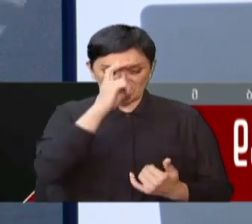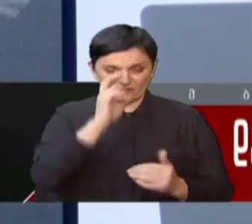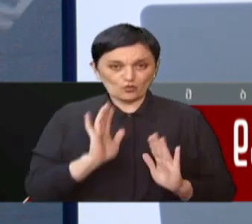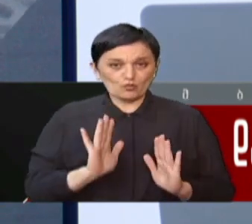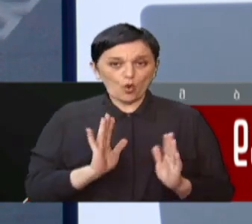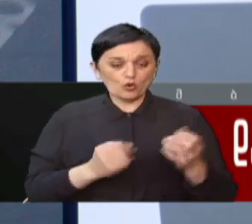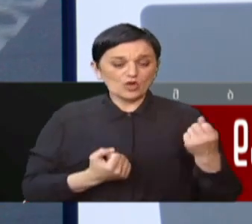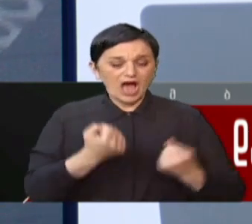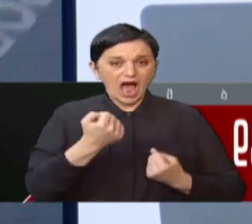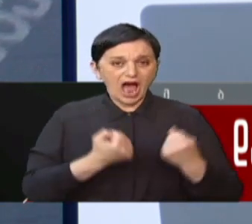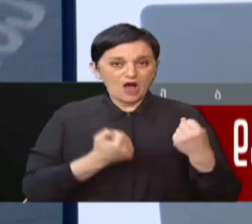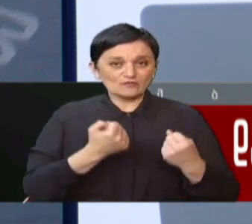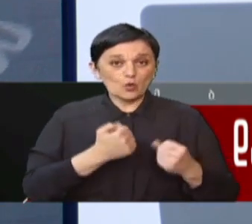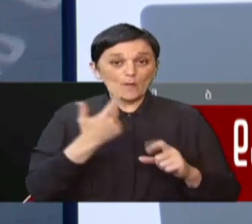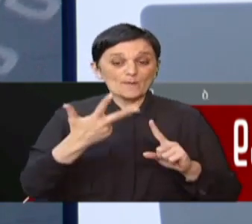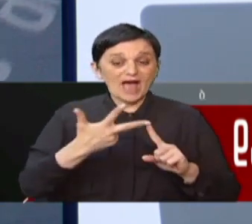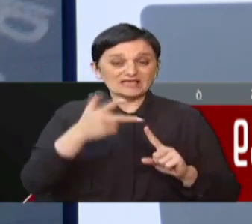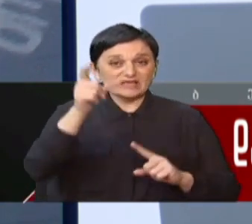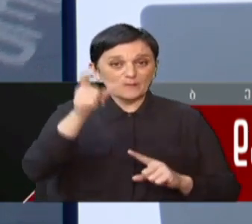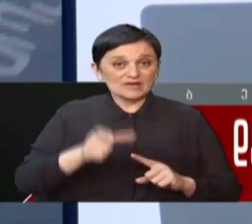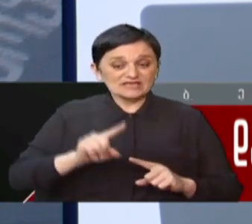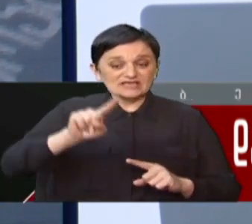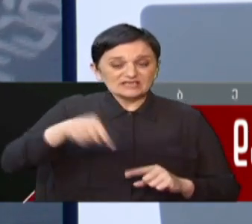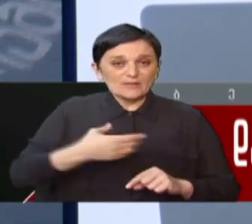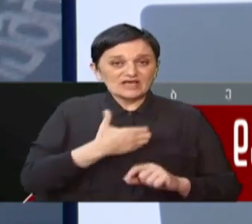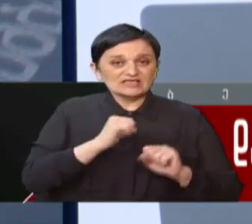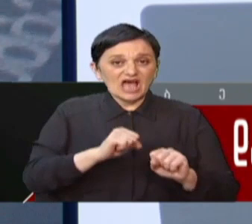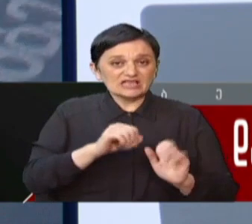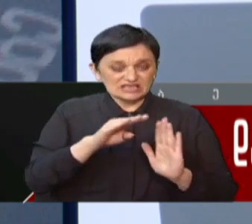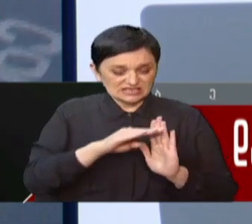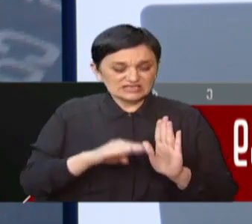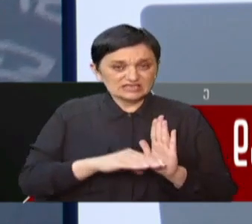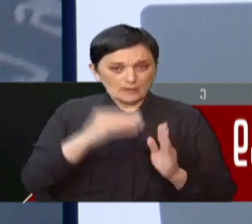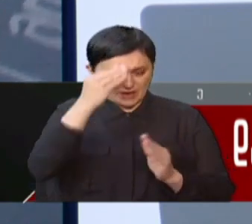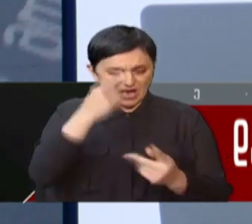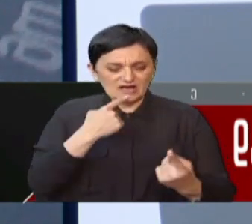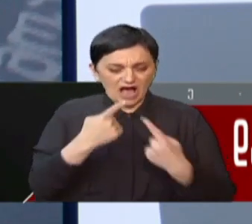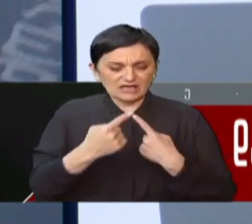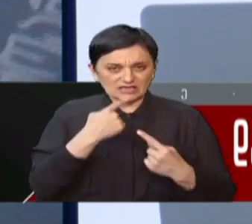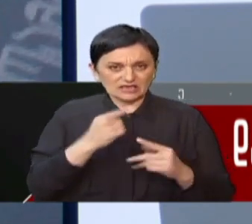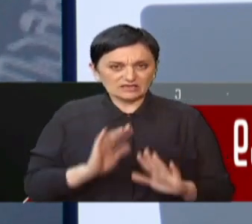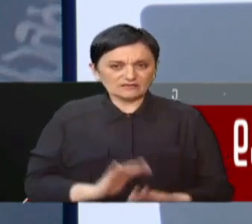მხოლოდ ავტომობილების, ისიც მესამე პირის მიმართ სავალდებულო დაზღვევის სისტემის შემოღებას განიხილავს.